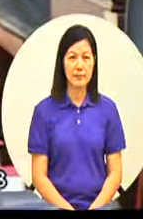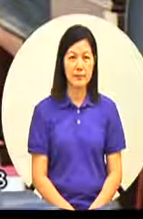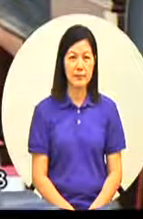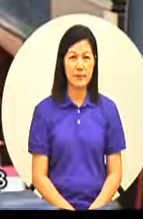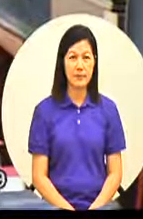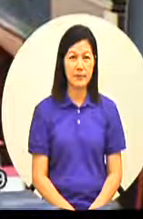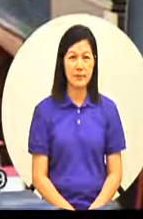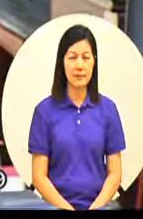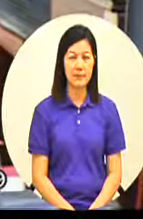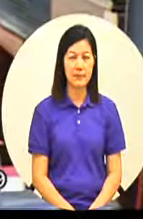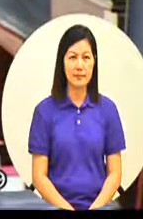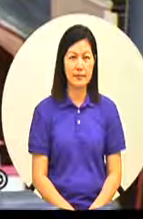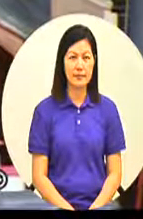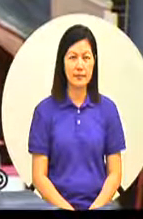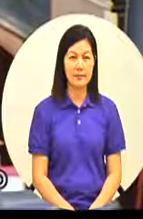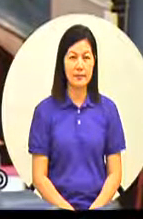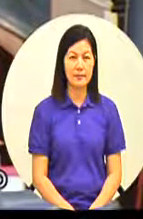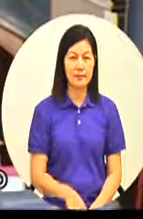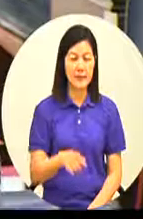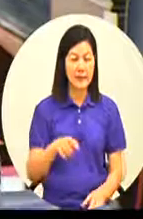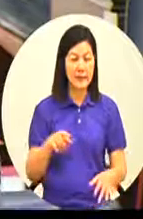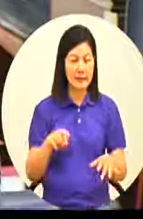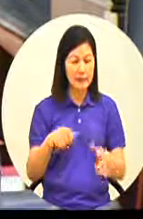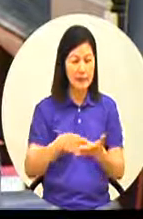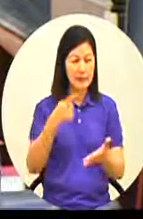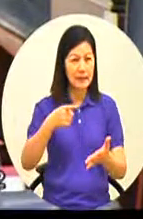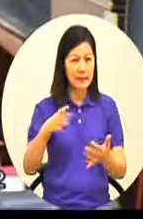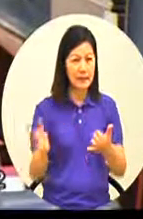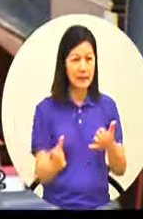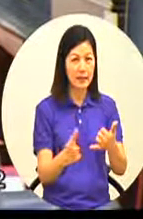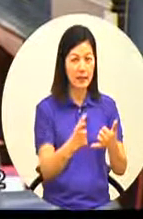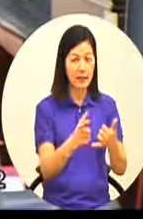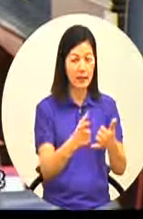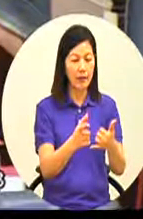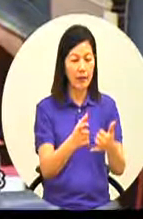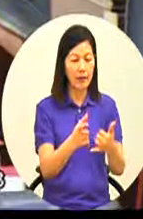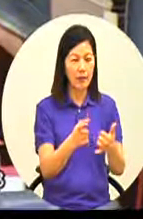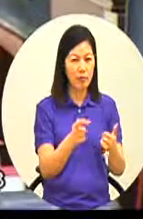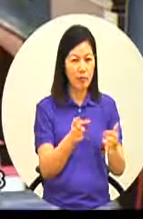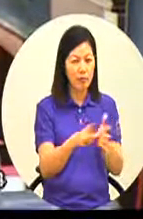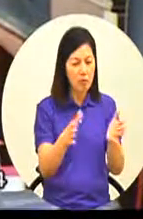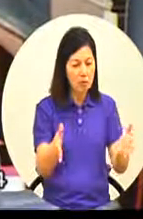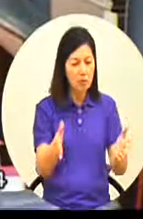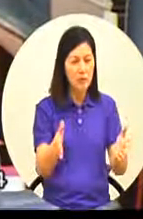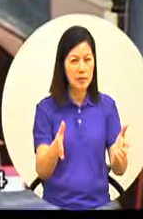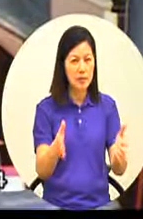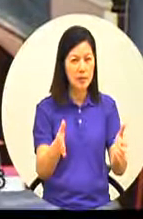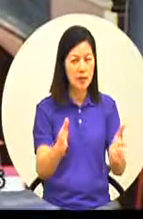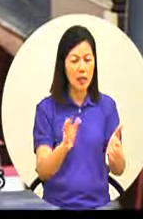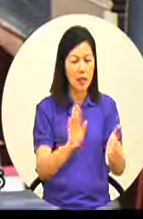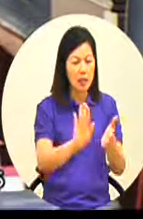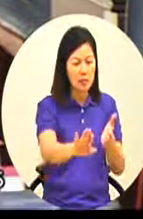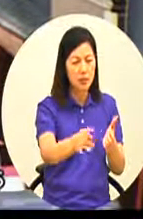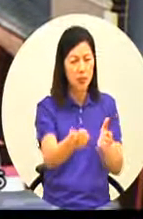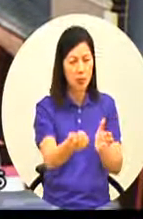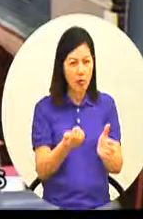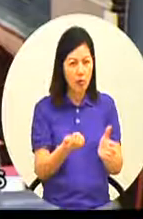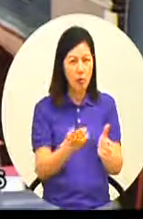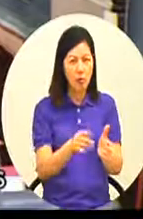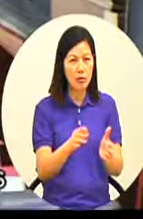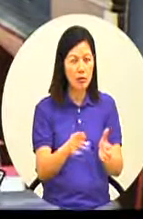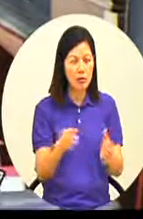我们这一次的台风之间哈，以及之后所造成的这些灾